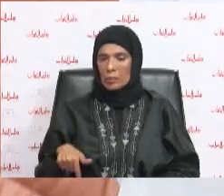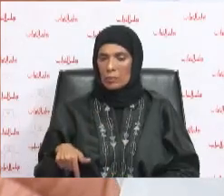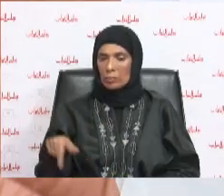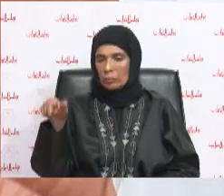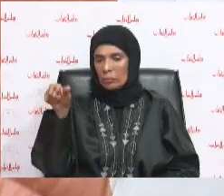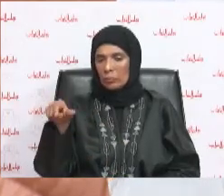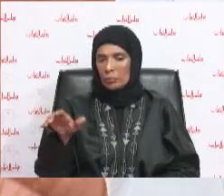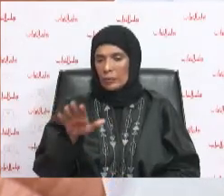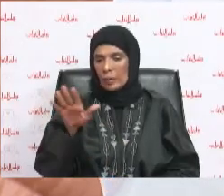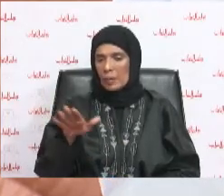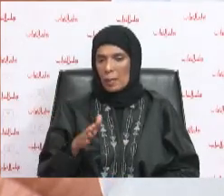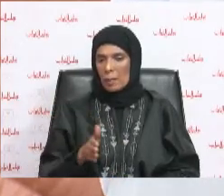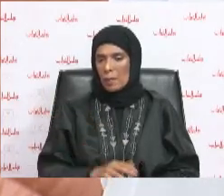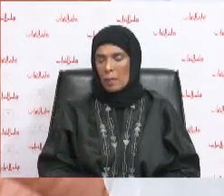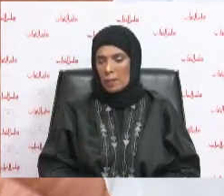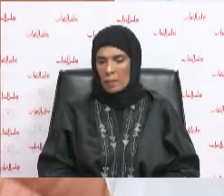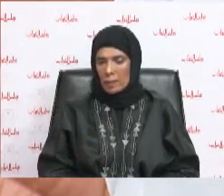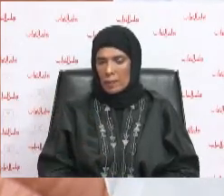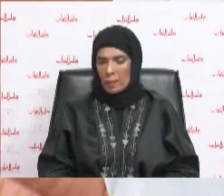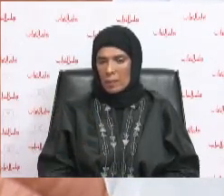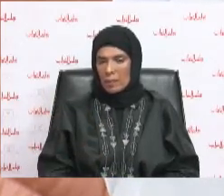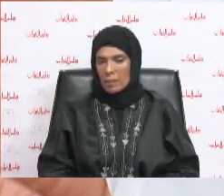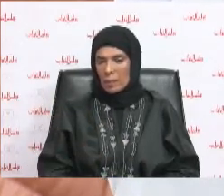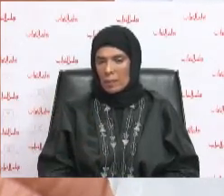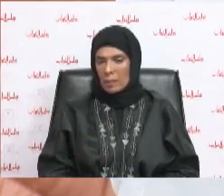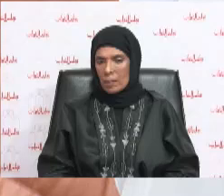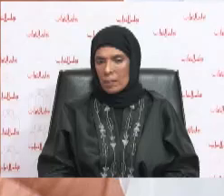ولا تحصل منهم أي شيء منهم، وسواء هذه